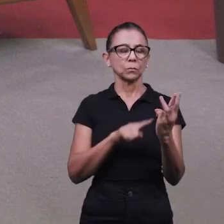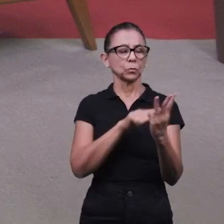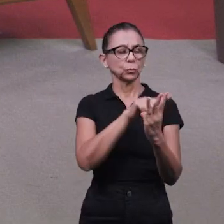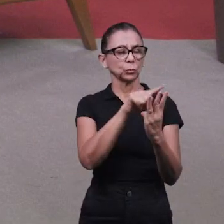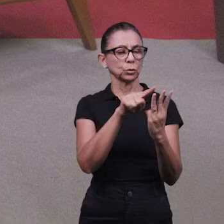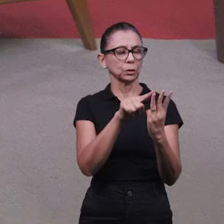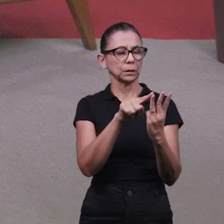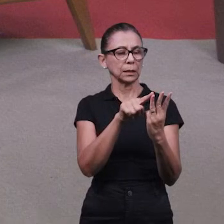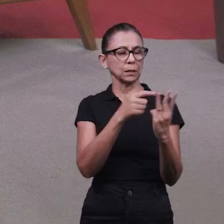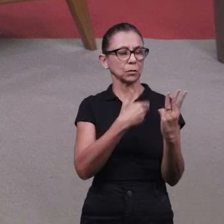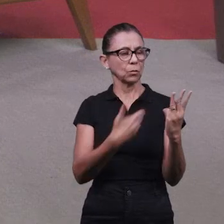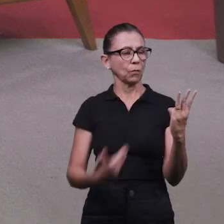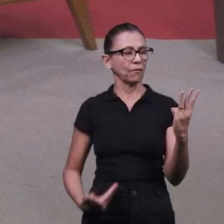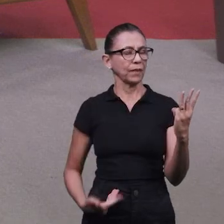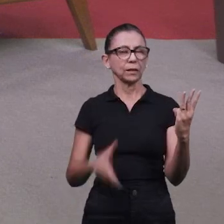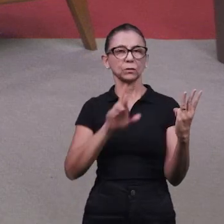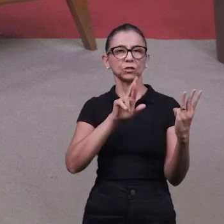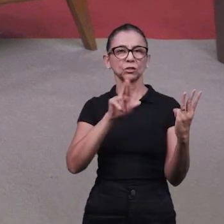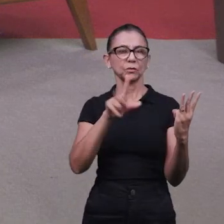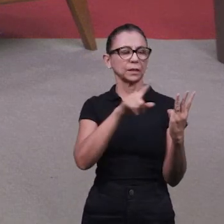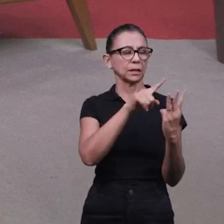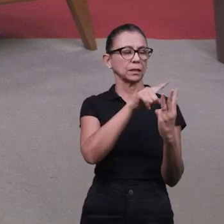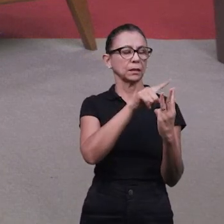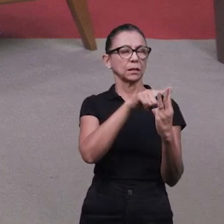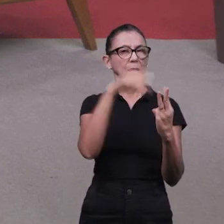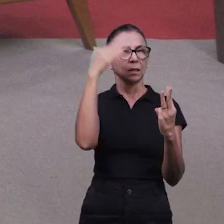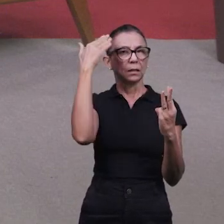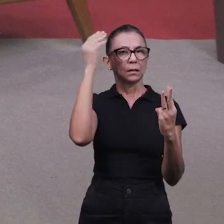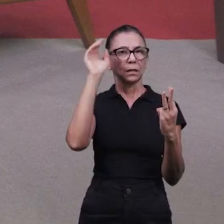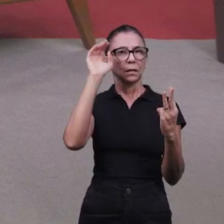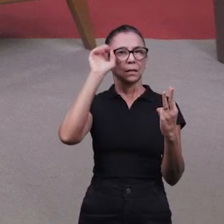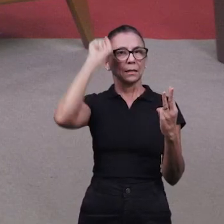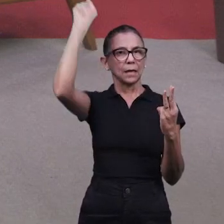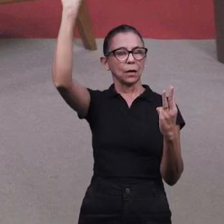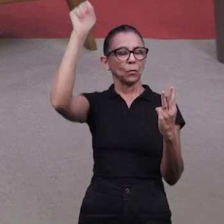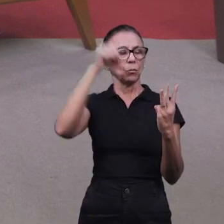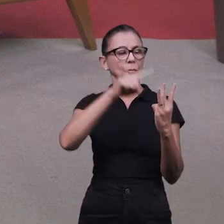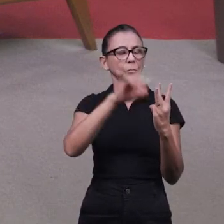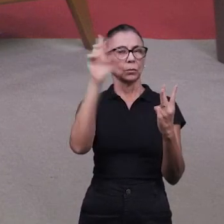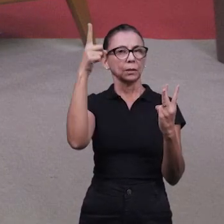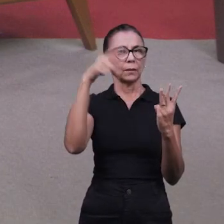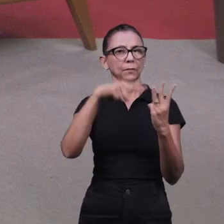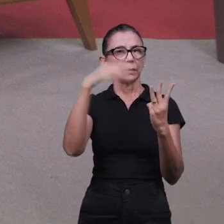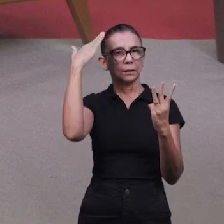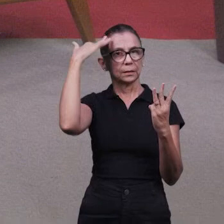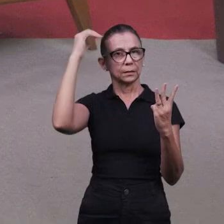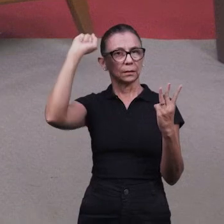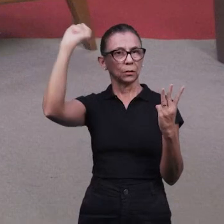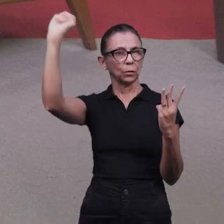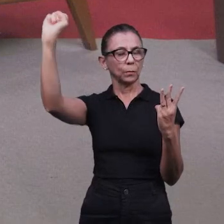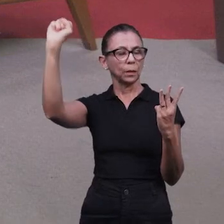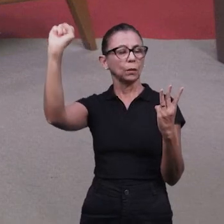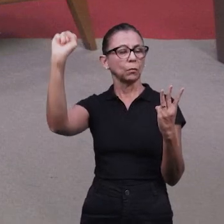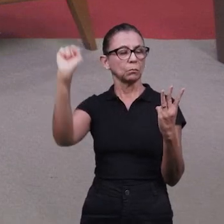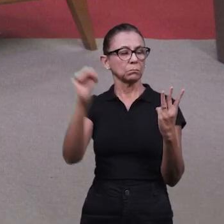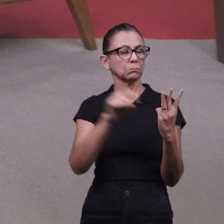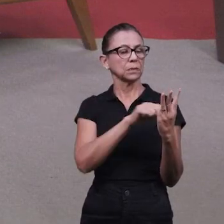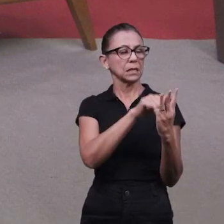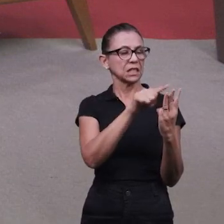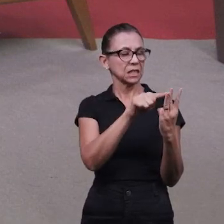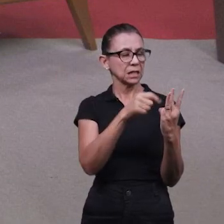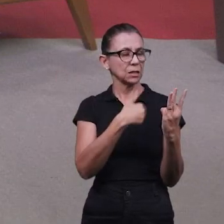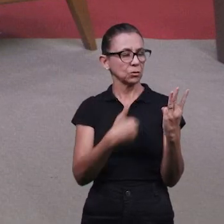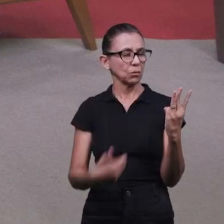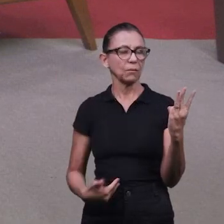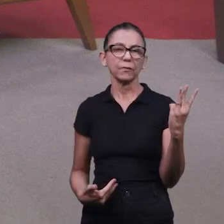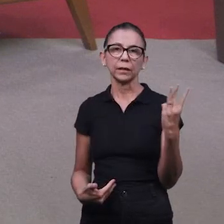les trois gouvernements différents, le gouvernement de Saül, le gouvernement de David et le gouvernement de Salomon. L'homme sans